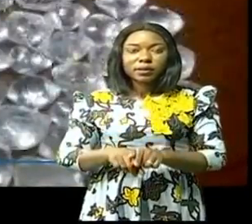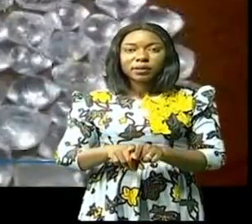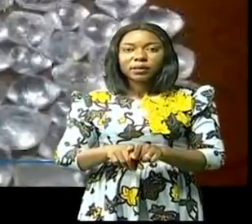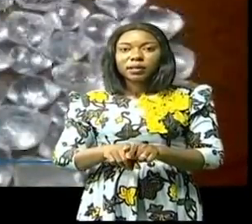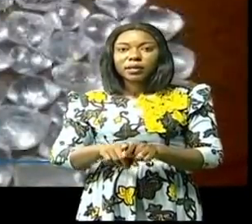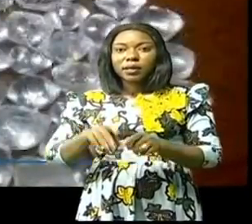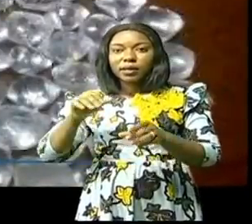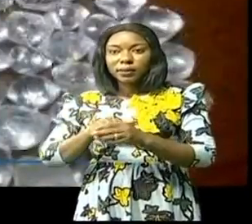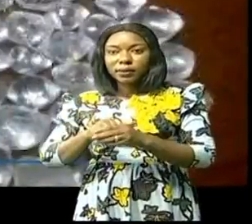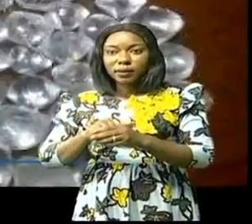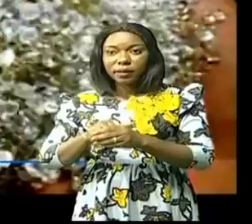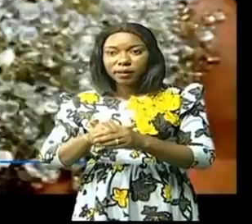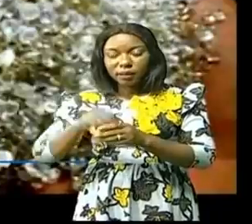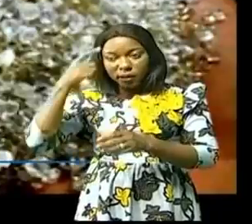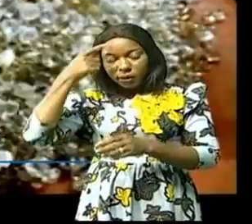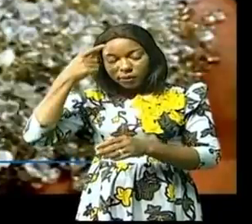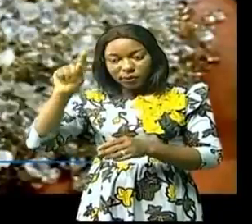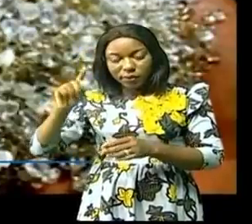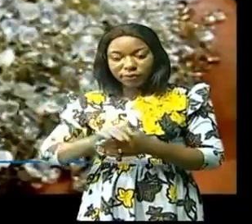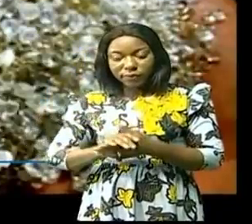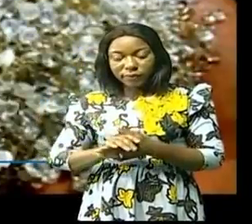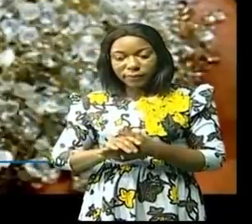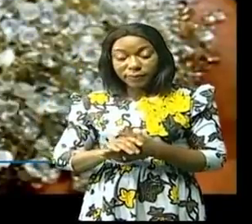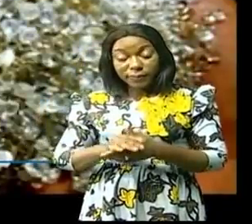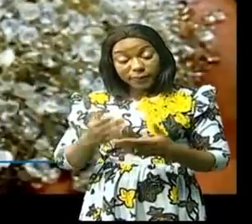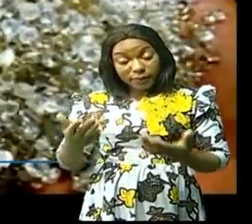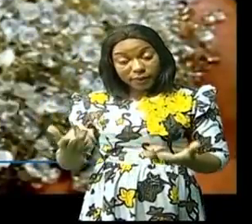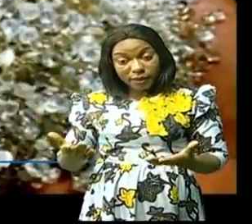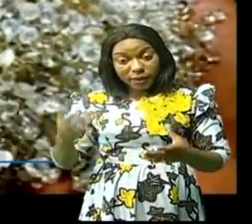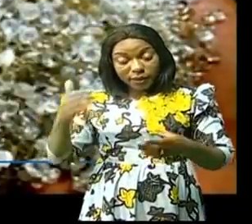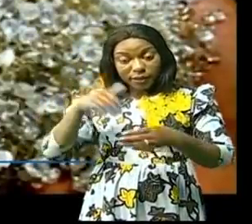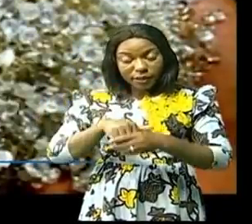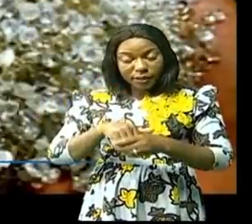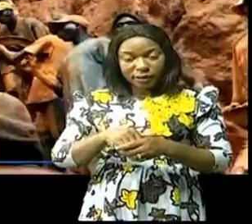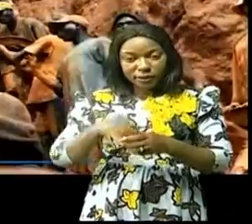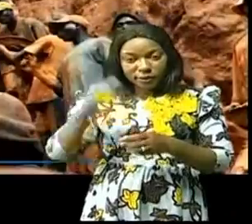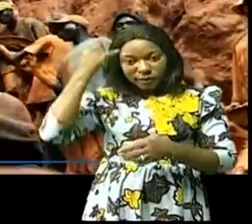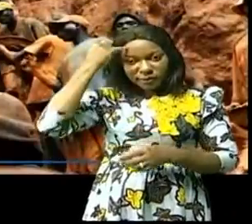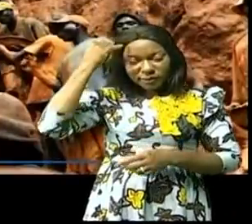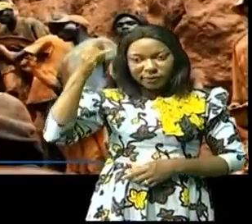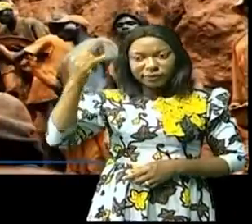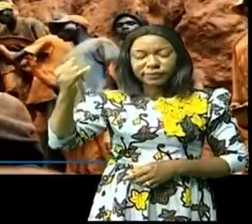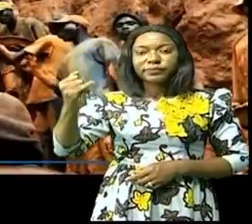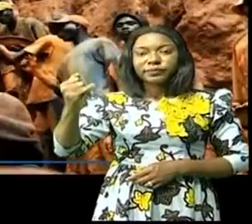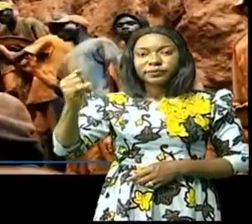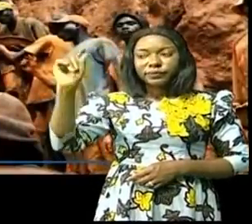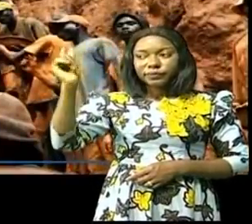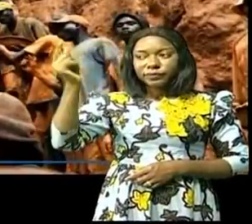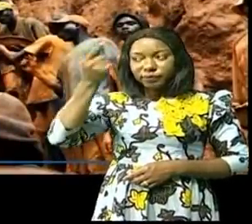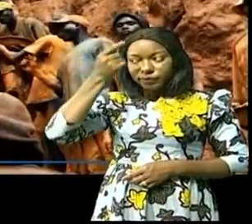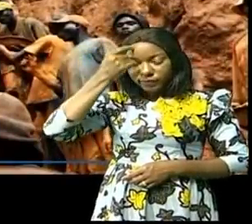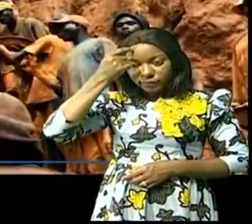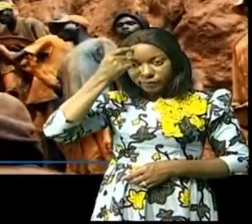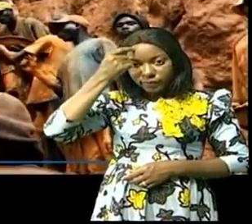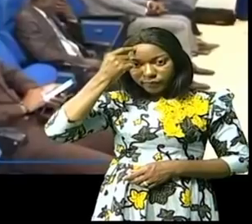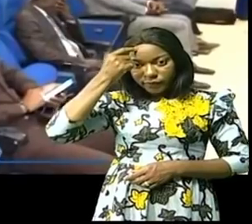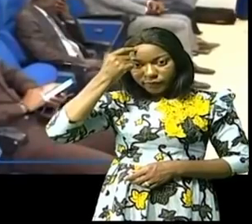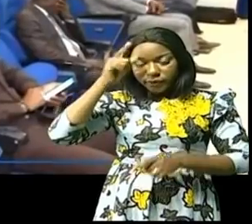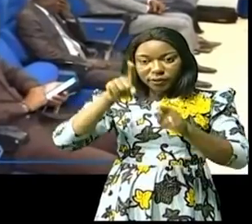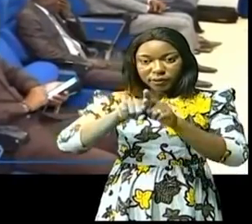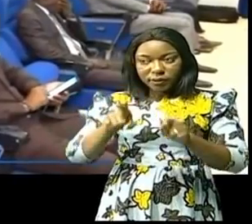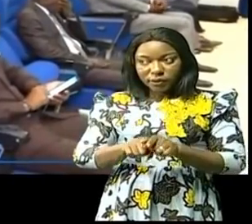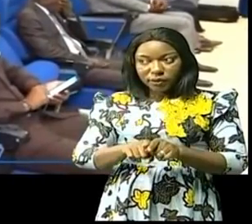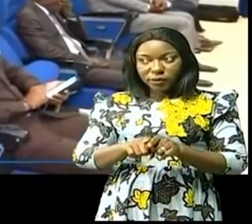de la lutte contre la pauvreté de sa population. C'est dans cette optique que le souci du gouvernement congolais par les biais du ministère des